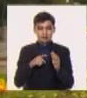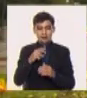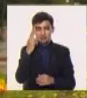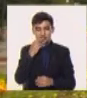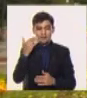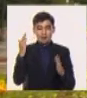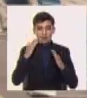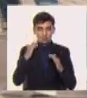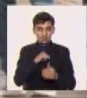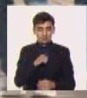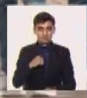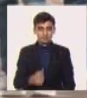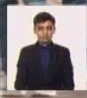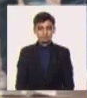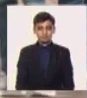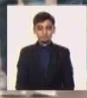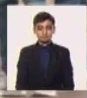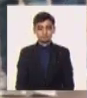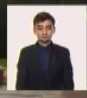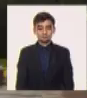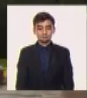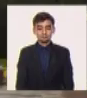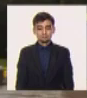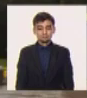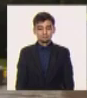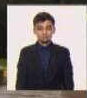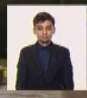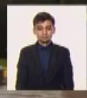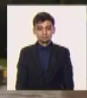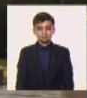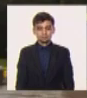погода. Зарина Беремкул, Дидар Елеев, Информбюро, Нур-Султан.